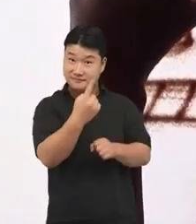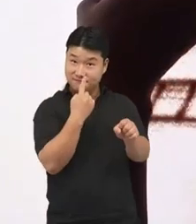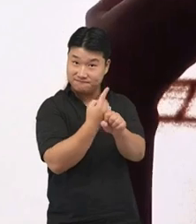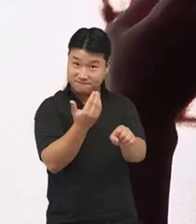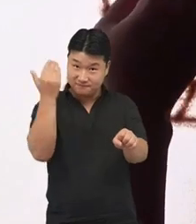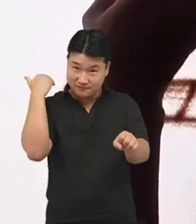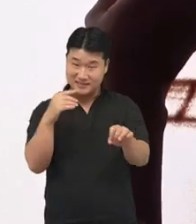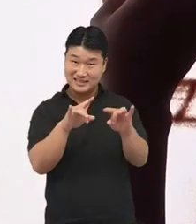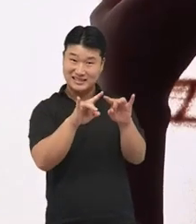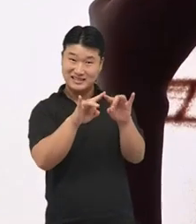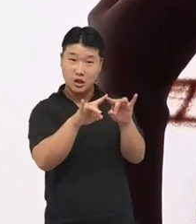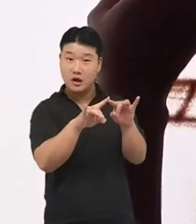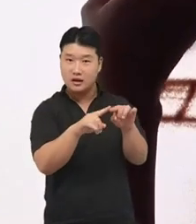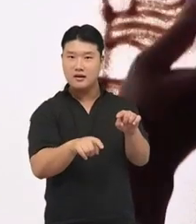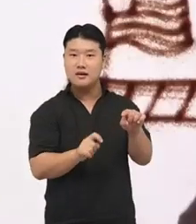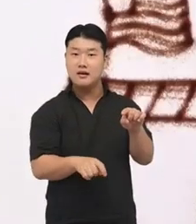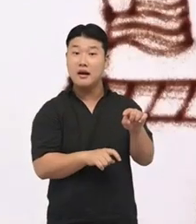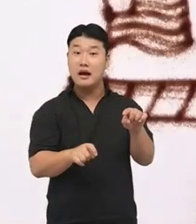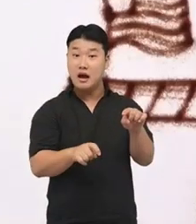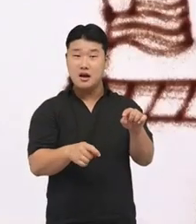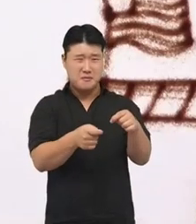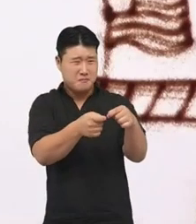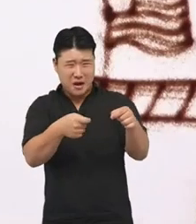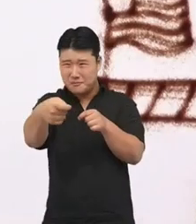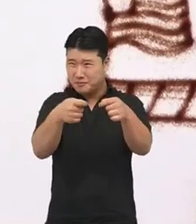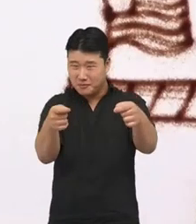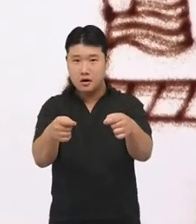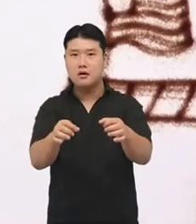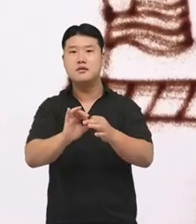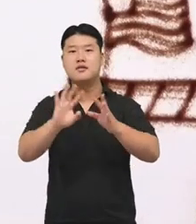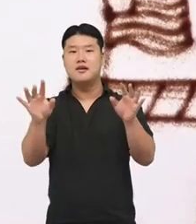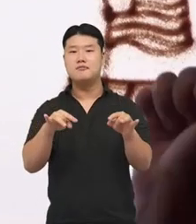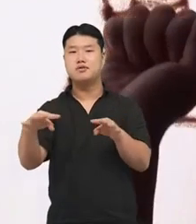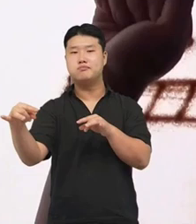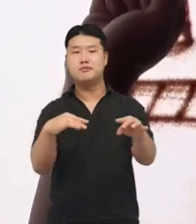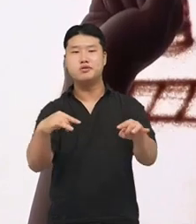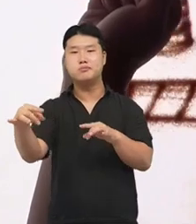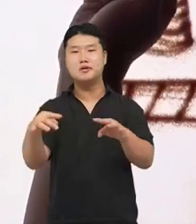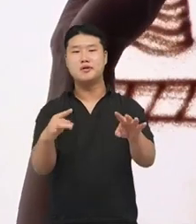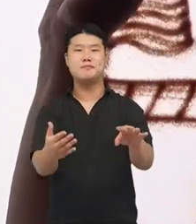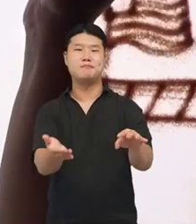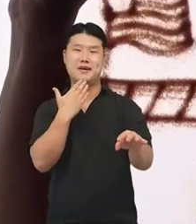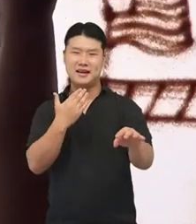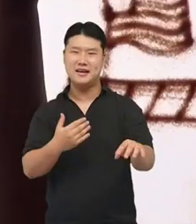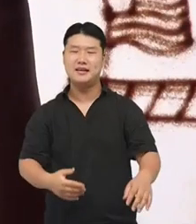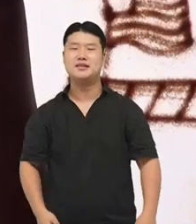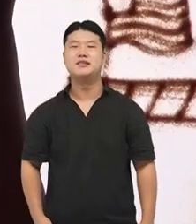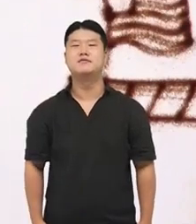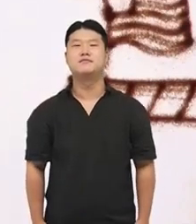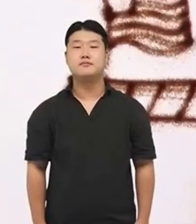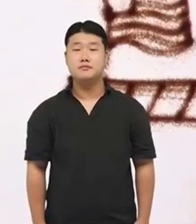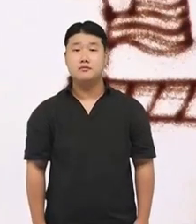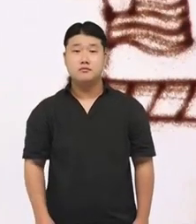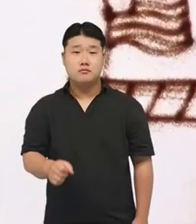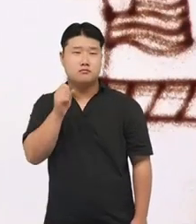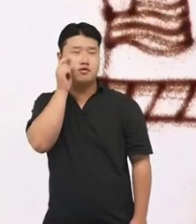100년 전에는 전기를 이용한 기계를 통해 멀리 떨어진 사람들끼리 간단한 편지를 주고받았어요. 몇